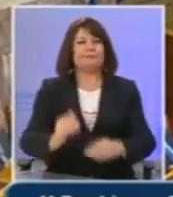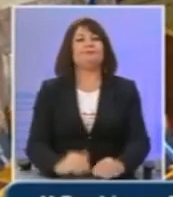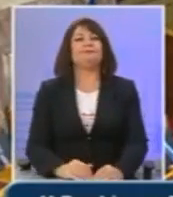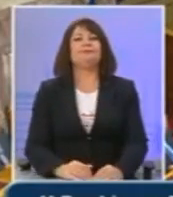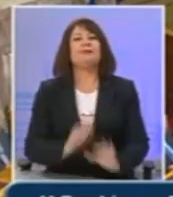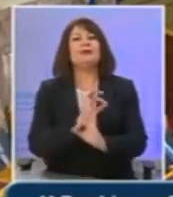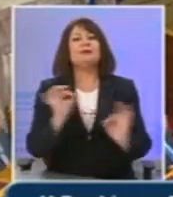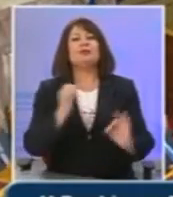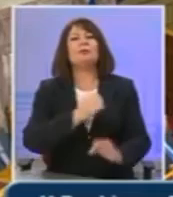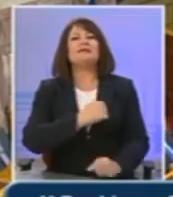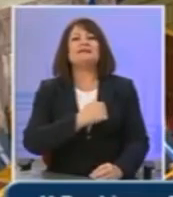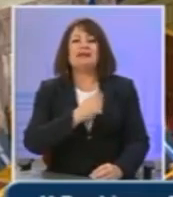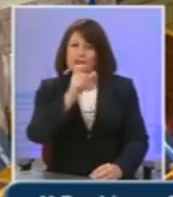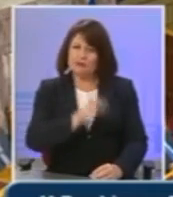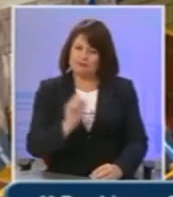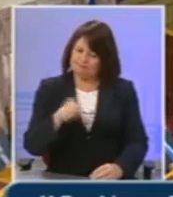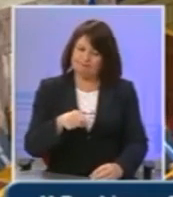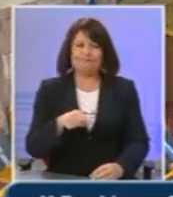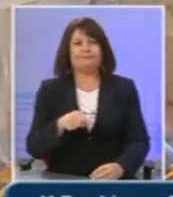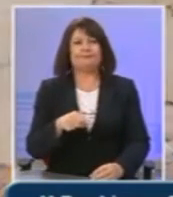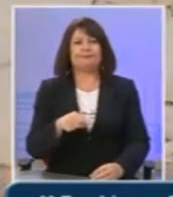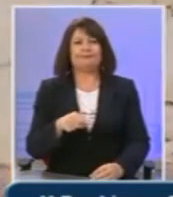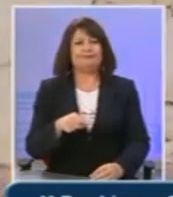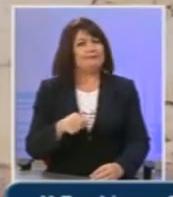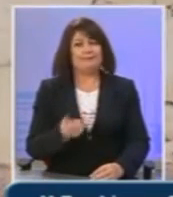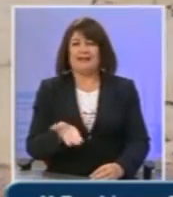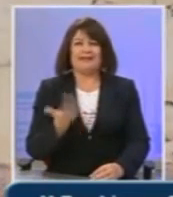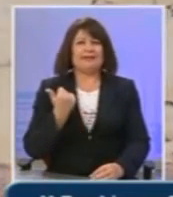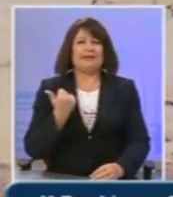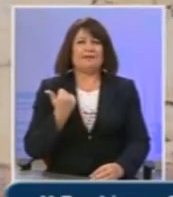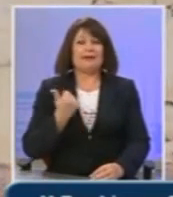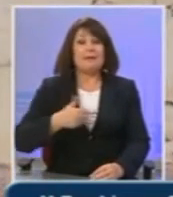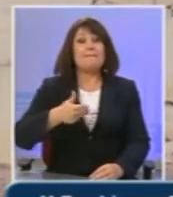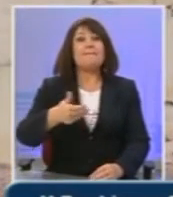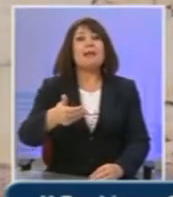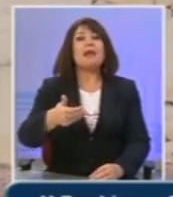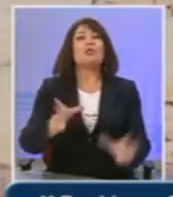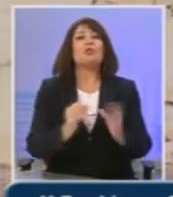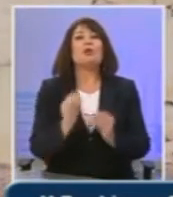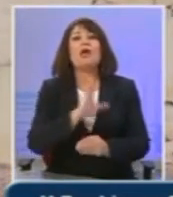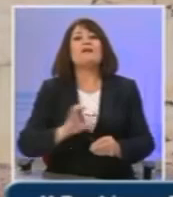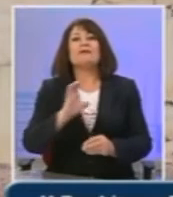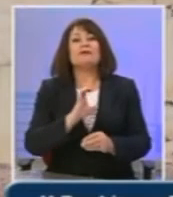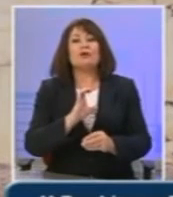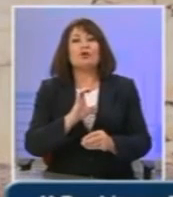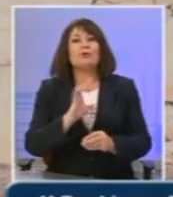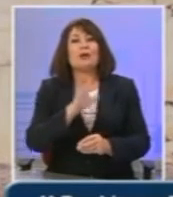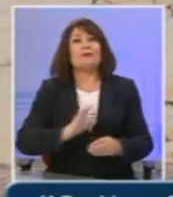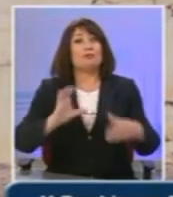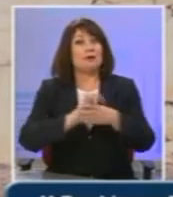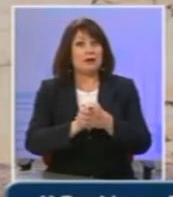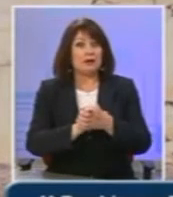Είμαι βέβαιος, κύριε Πρόεδρε, ότι συμφωνείτε, δεν υπάρχει κανένα μέλλον για την Ευρώπη, την Ευρωπαϊκή